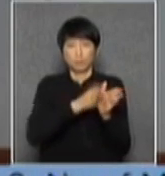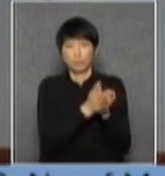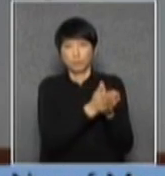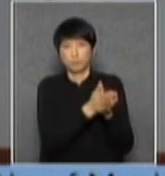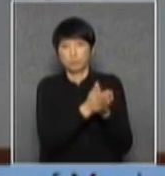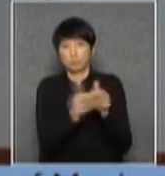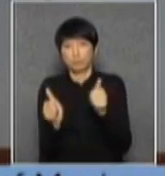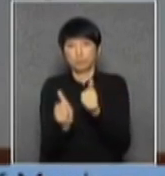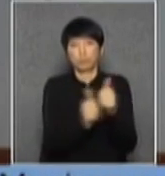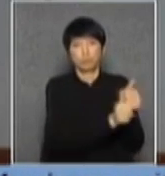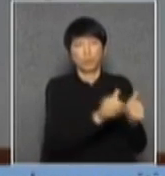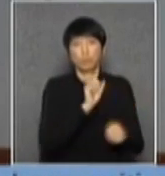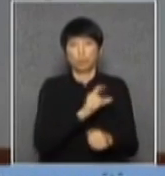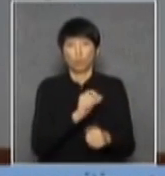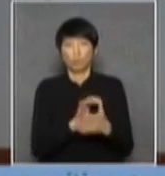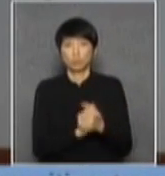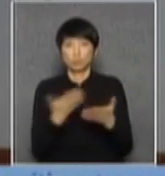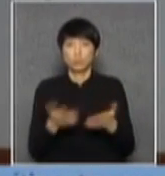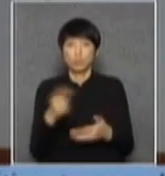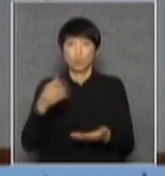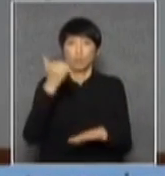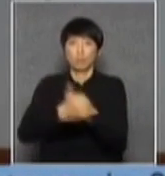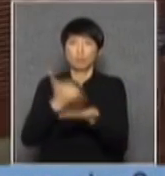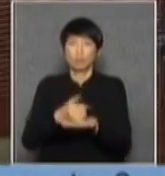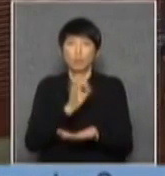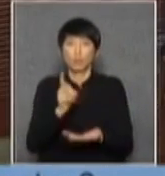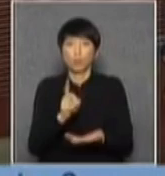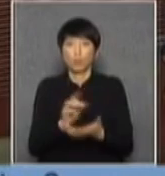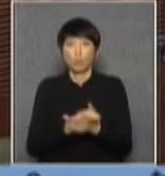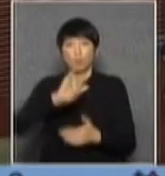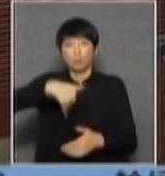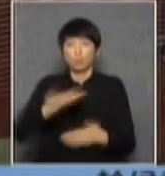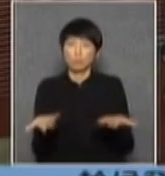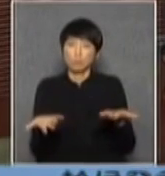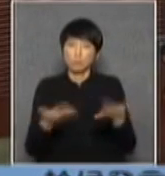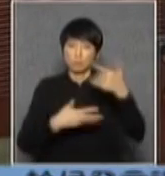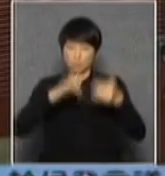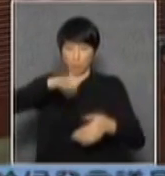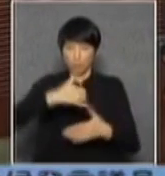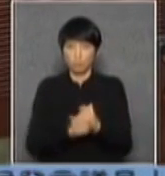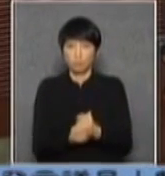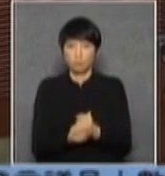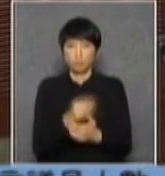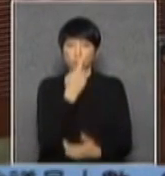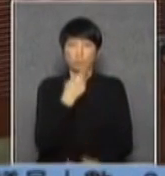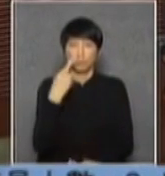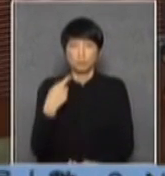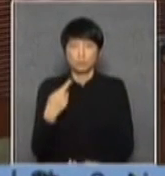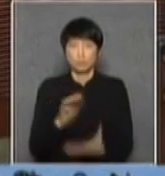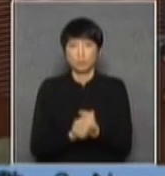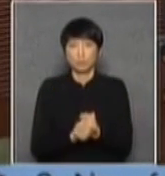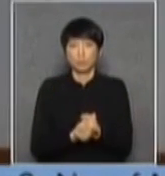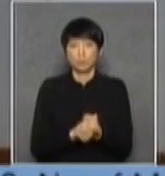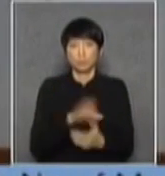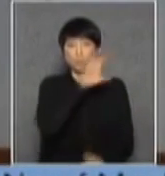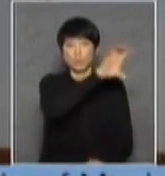咁你，我而家問，我問啊曾俊華，你喺唔喺度啊？曾俊華，你雲頭幾時嚟過啊？我而家問你，曾俊華，你係咪